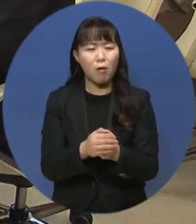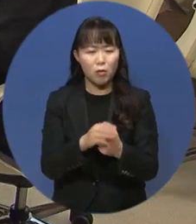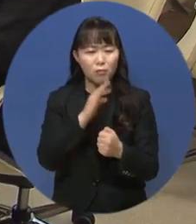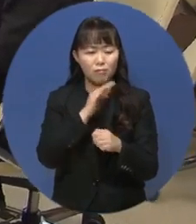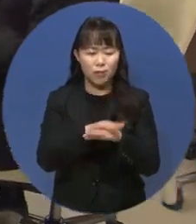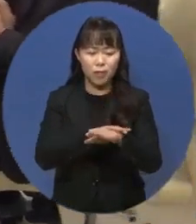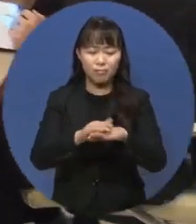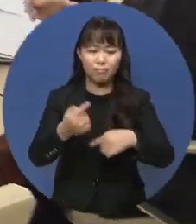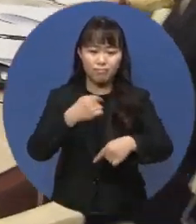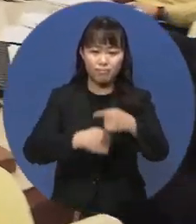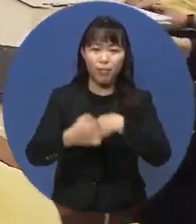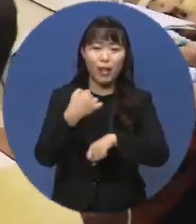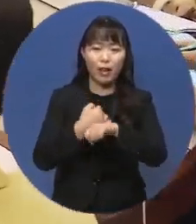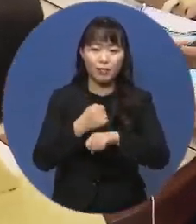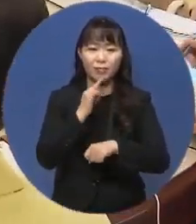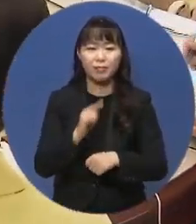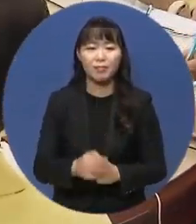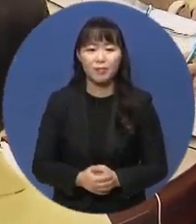동장 하겠다는 의지를 밝혔습니다